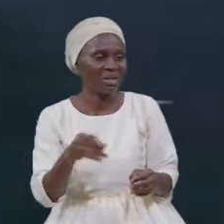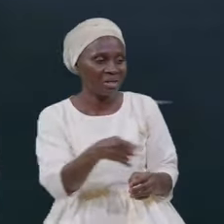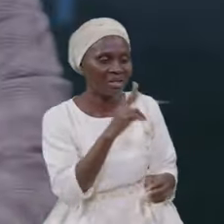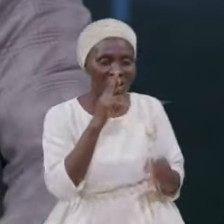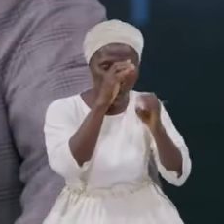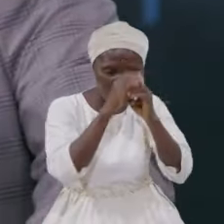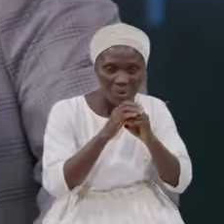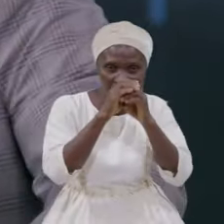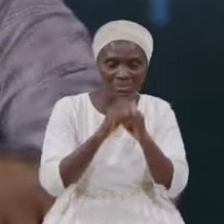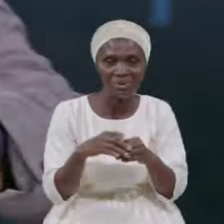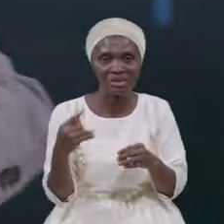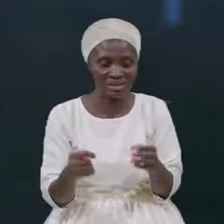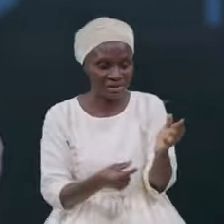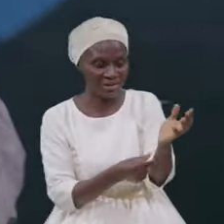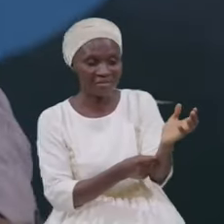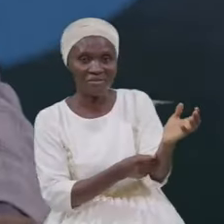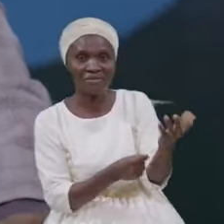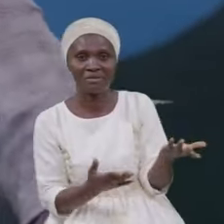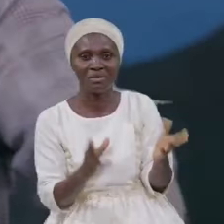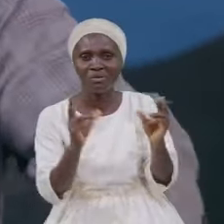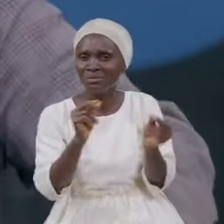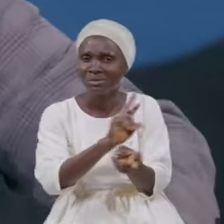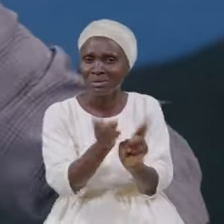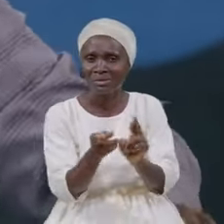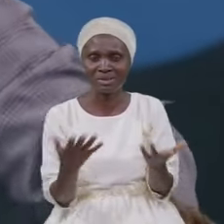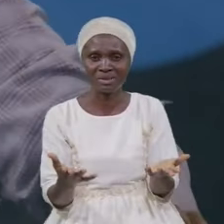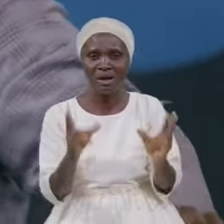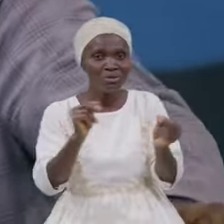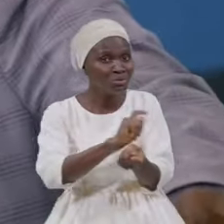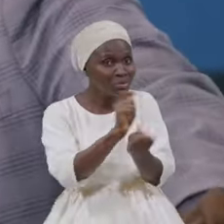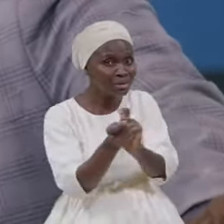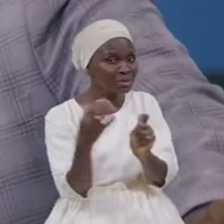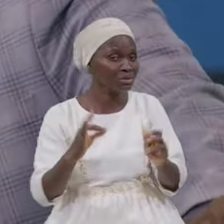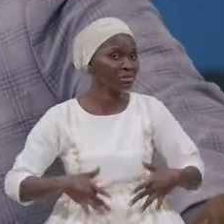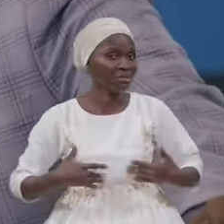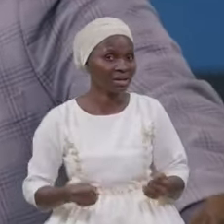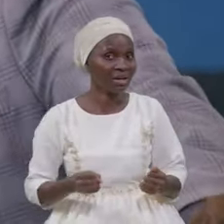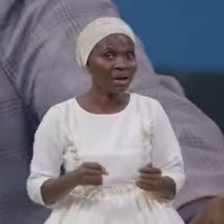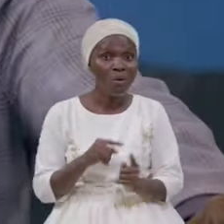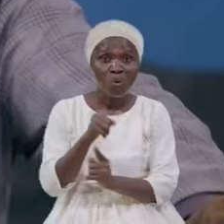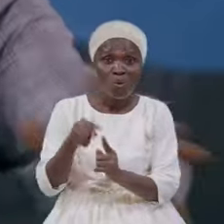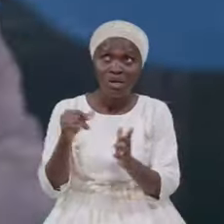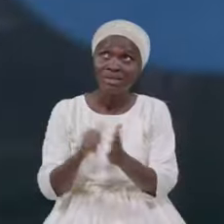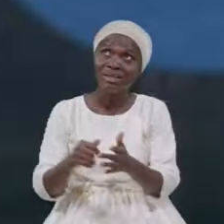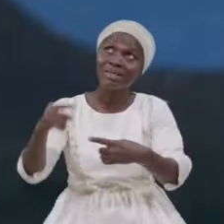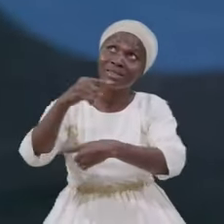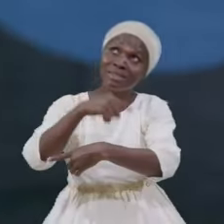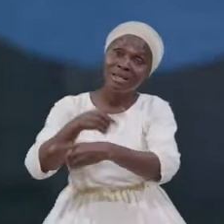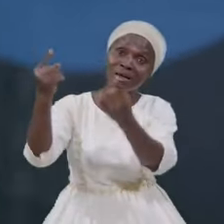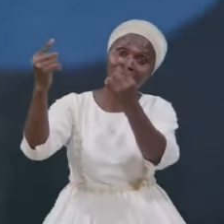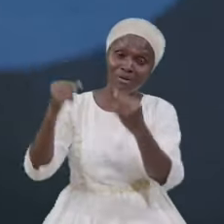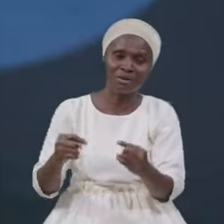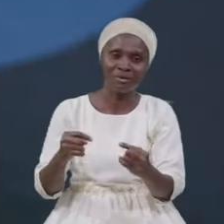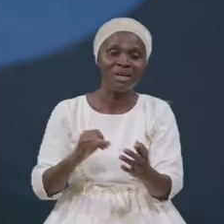de repentance, il n'y a pas de changement de vie. Quand ce jour viendra, c'est quand les saints